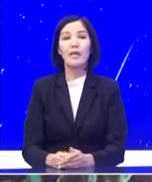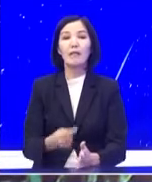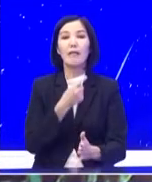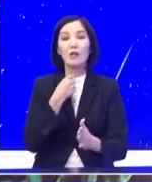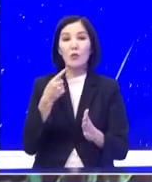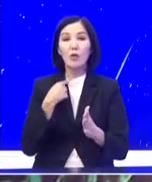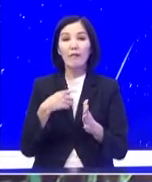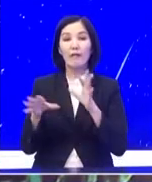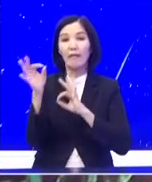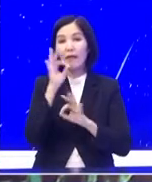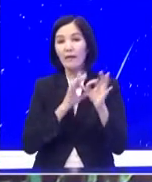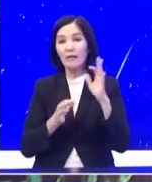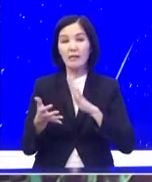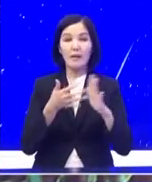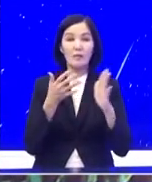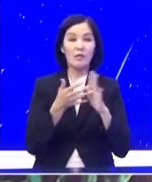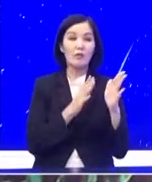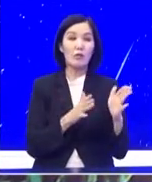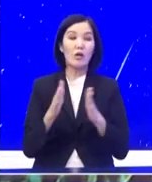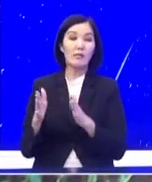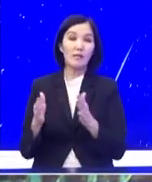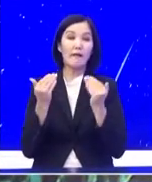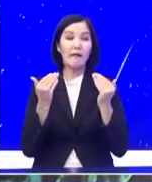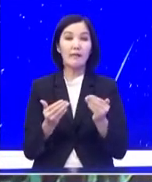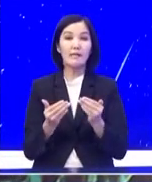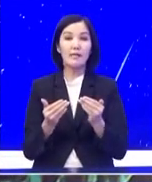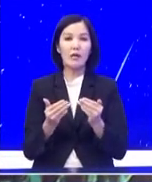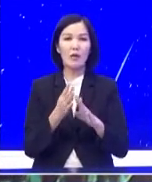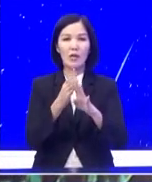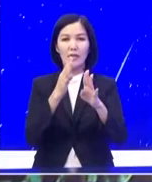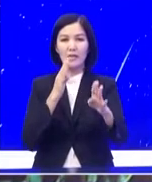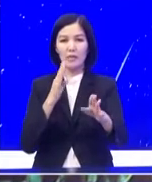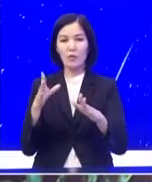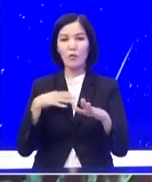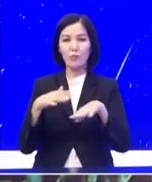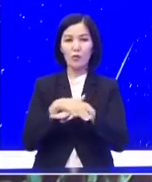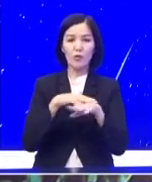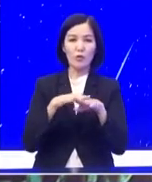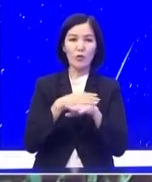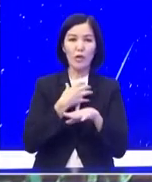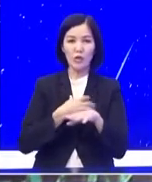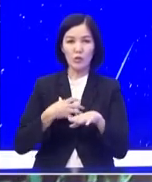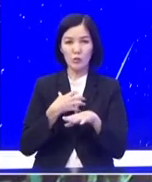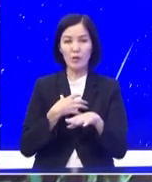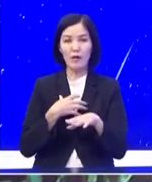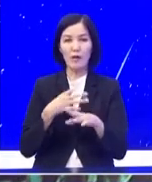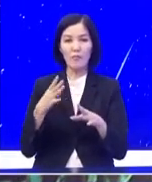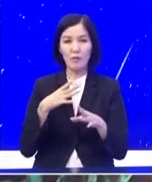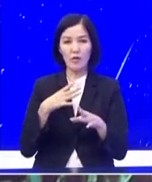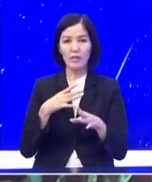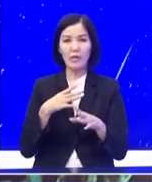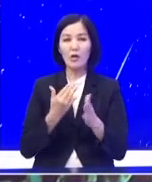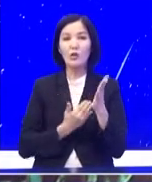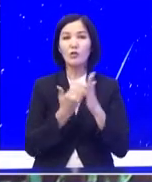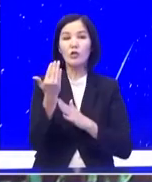Талдықорғанда дәрі тапшылығы тұрақталды. Пандемия тұсында дәріханаларда ұзын сонар кезек болып, тұрғындар наразылық танытқан. Аса жоғары